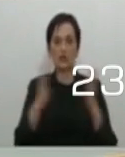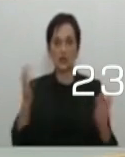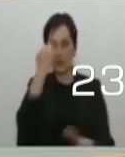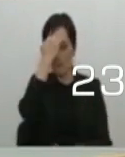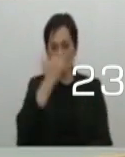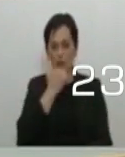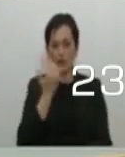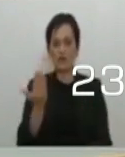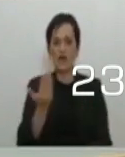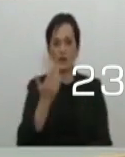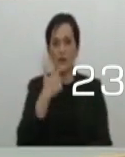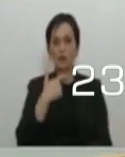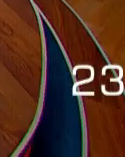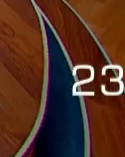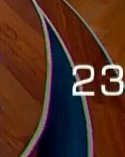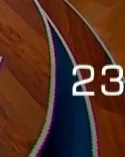ბატონებო.